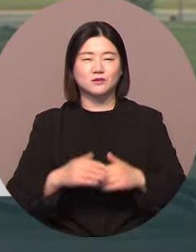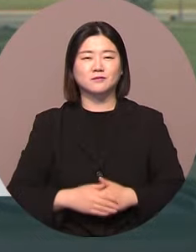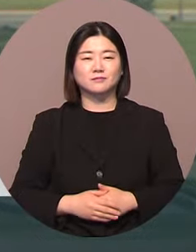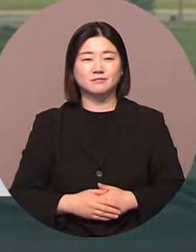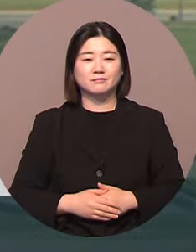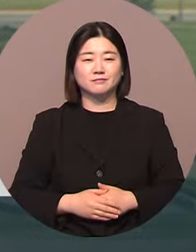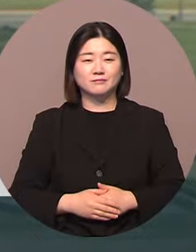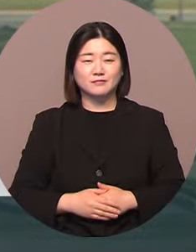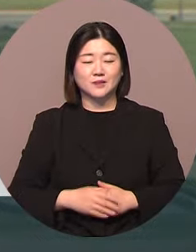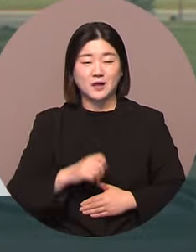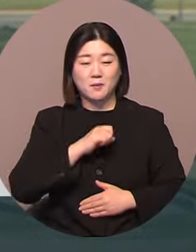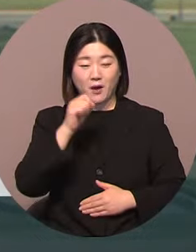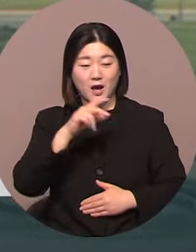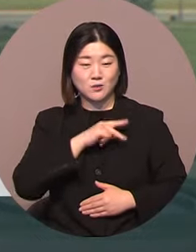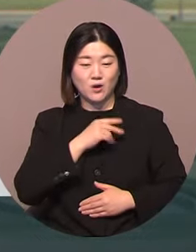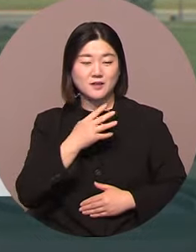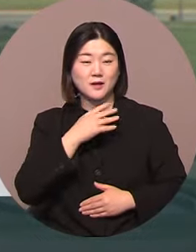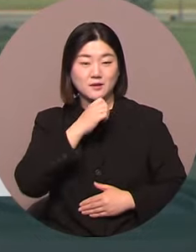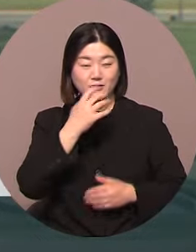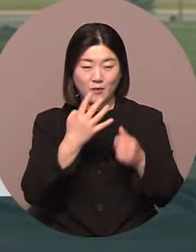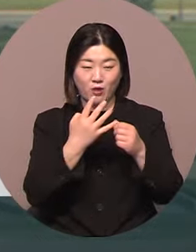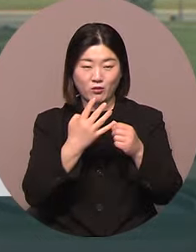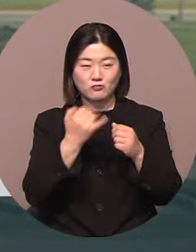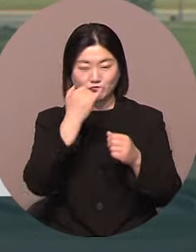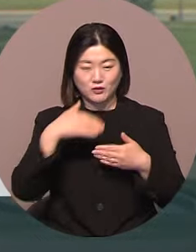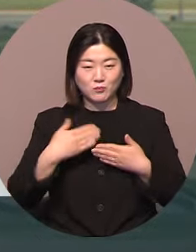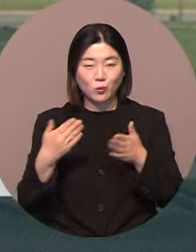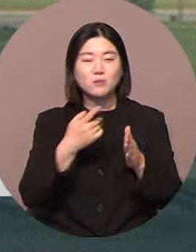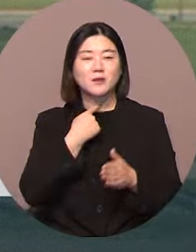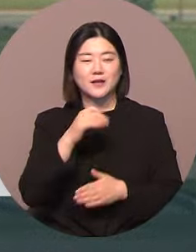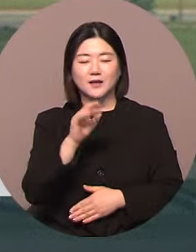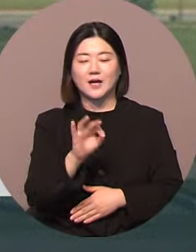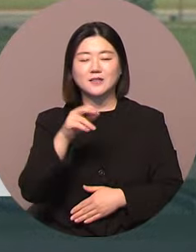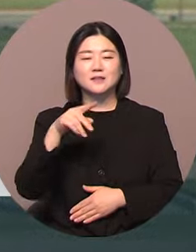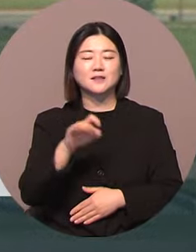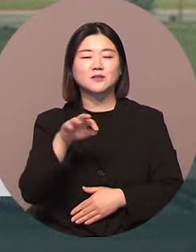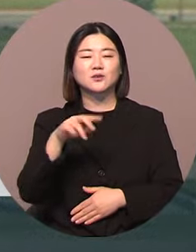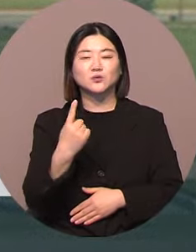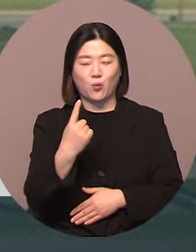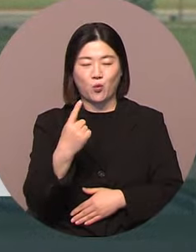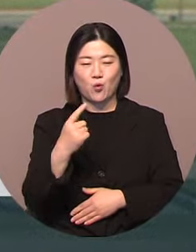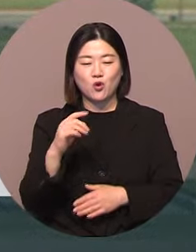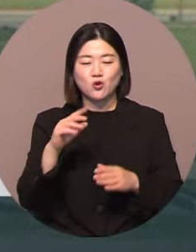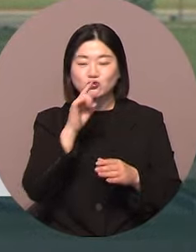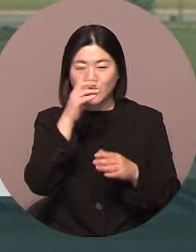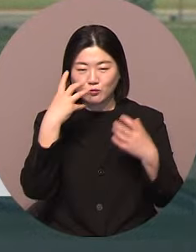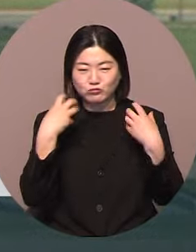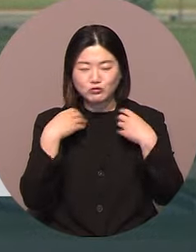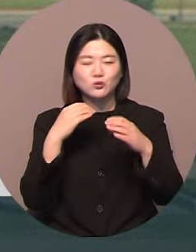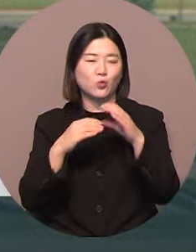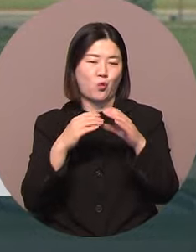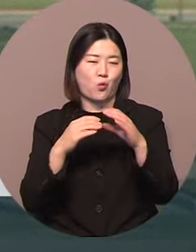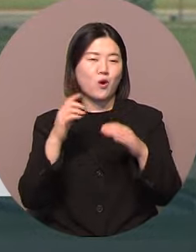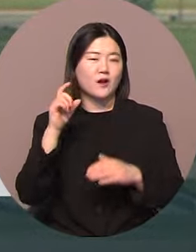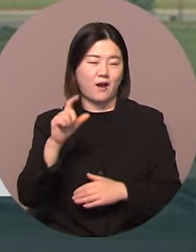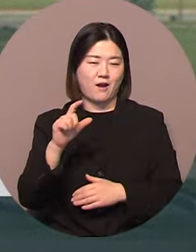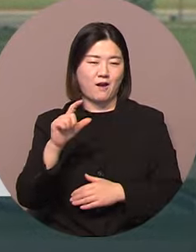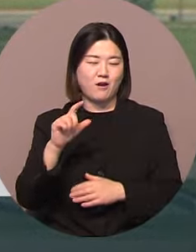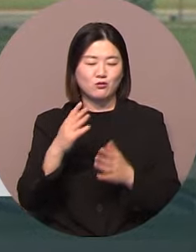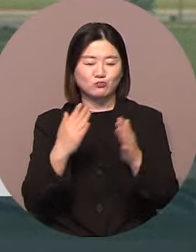이곳에서는 사선 의원과 충남지사를 지낸 더불어민주당 양승조 후보와 중앙정부와의 소통을 강점으로